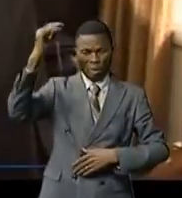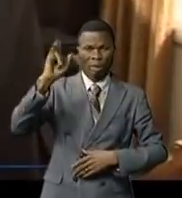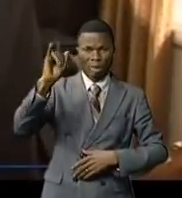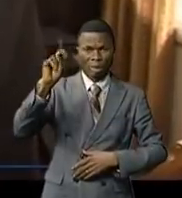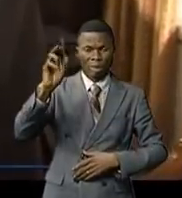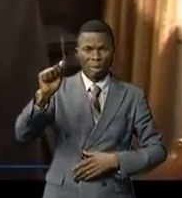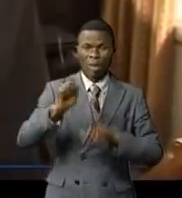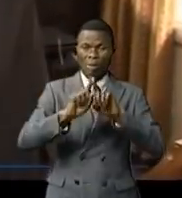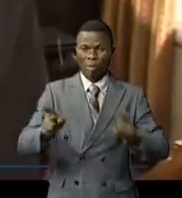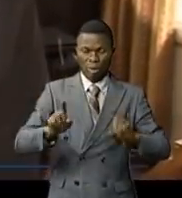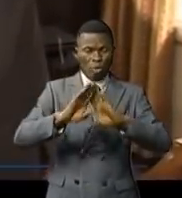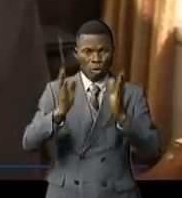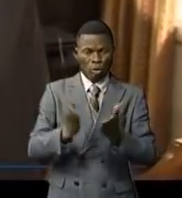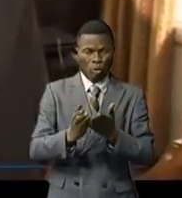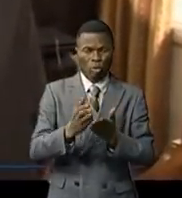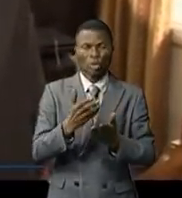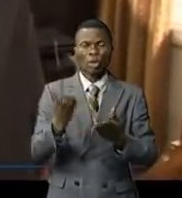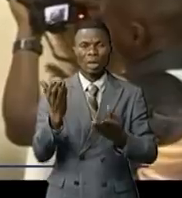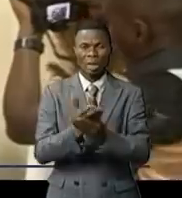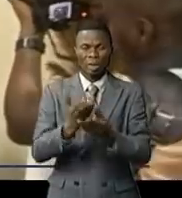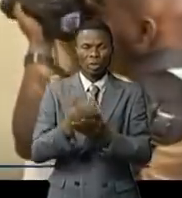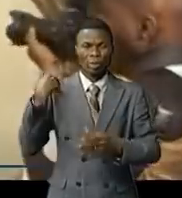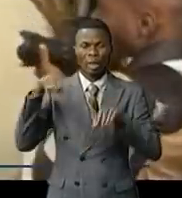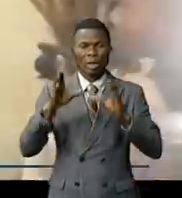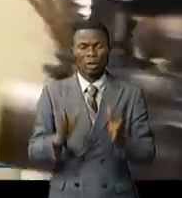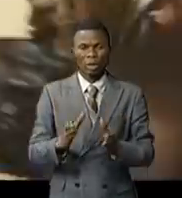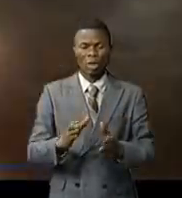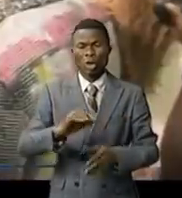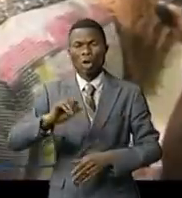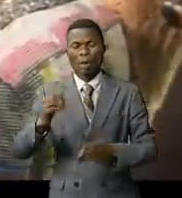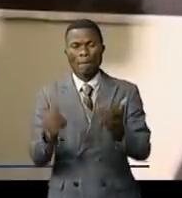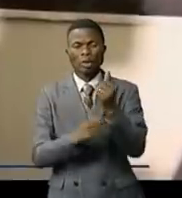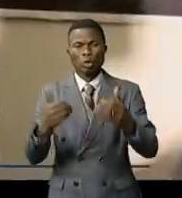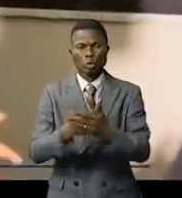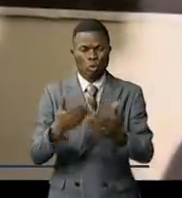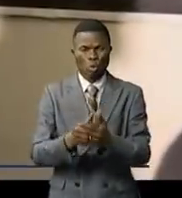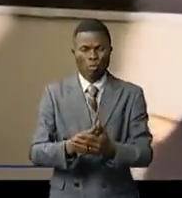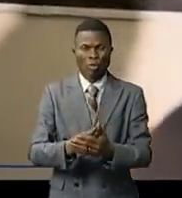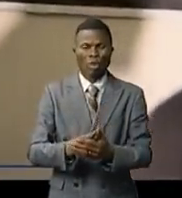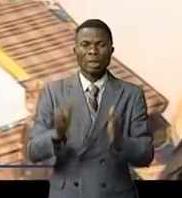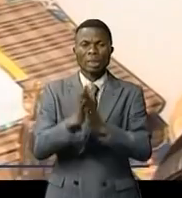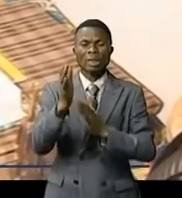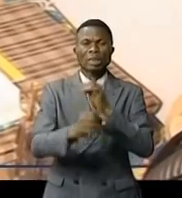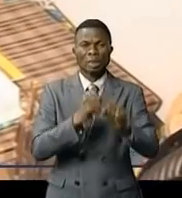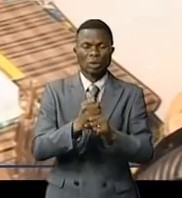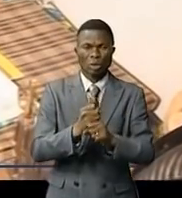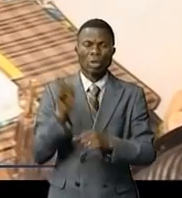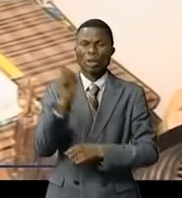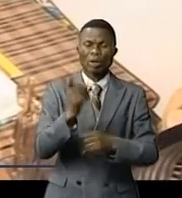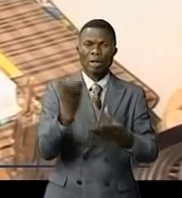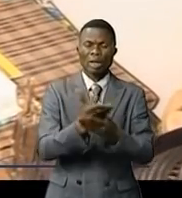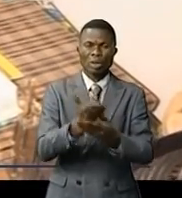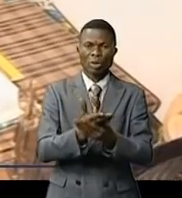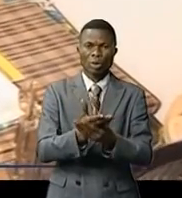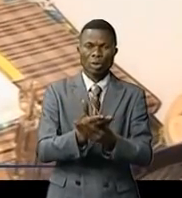Malgré toutes les précautions de l'État congolais, des nouveaux prédateurs ne lâchent pas. Depuis 10 ans, il se présente avec des